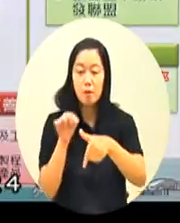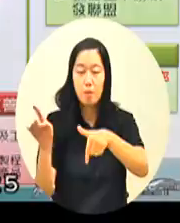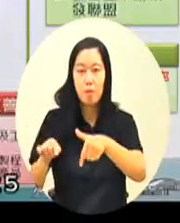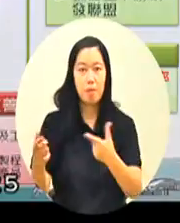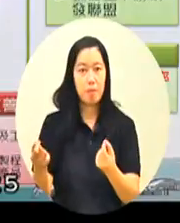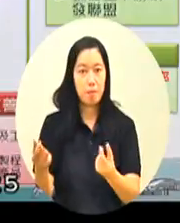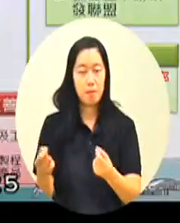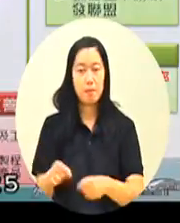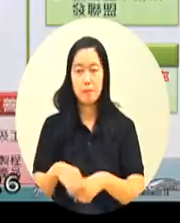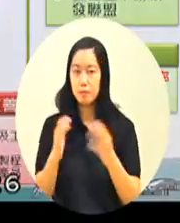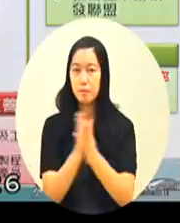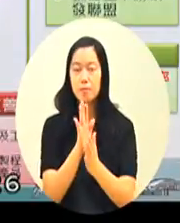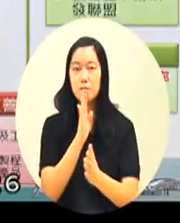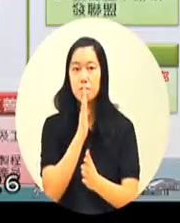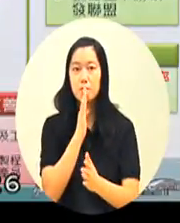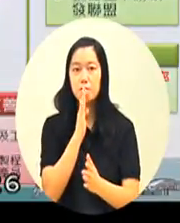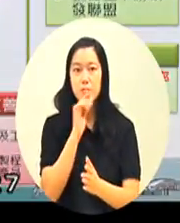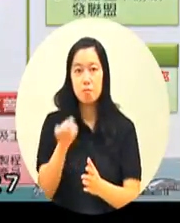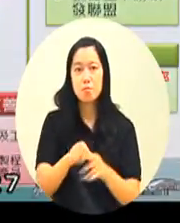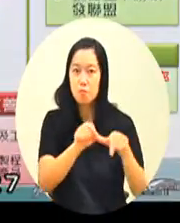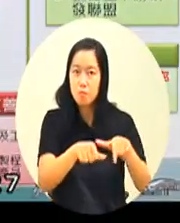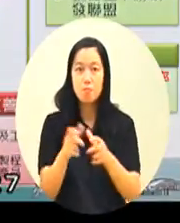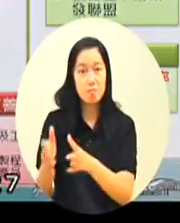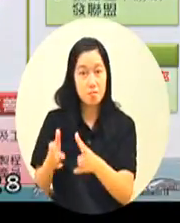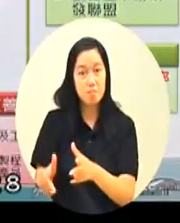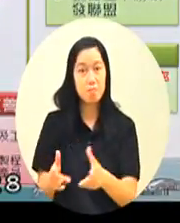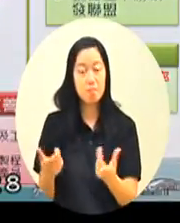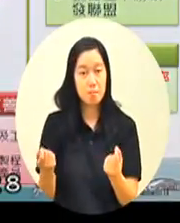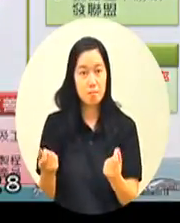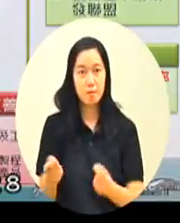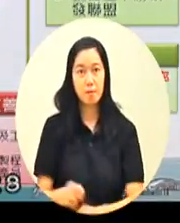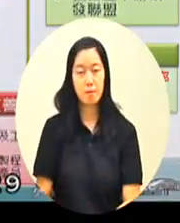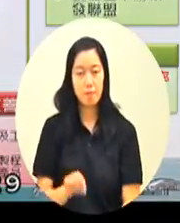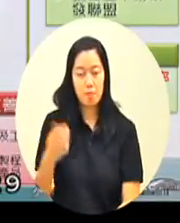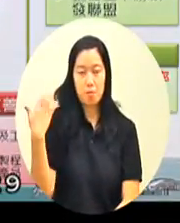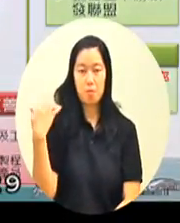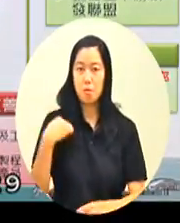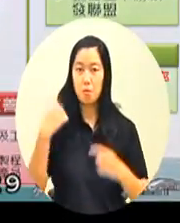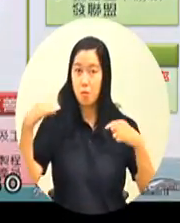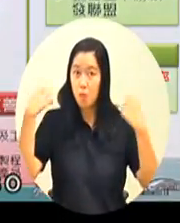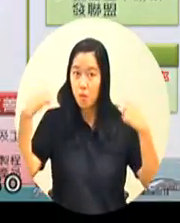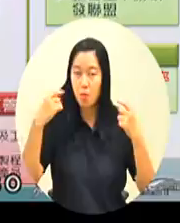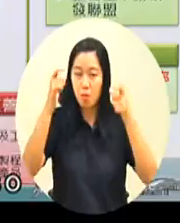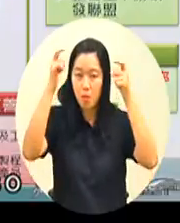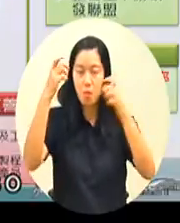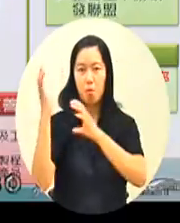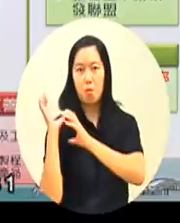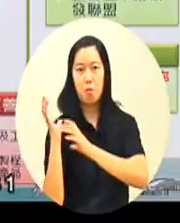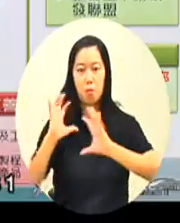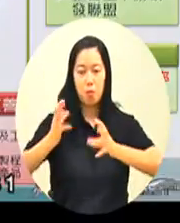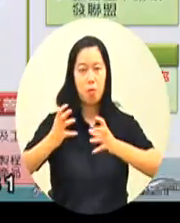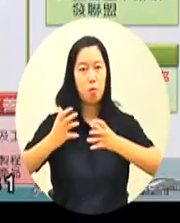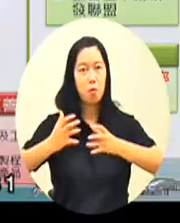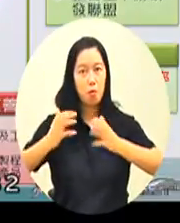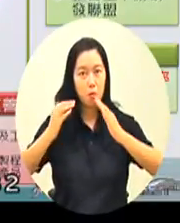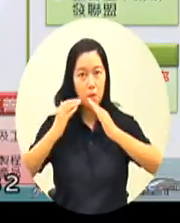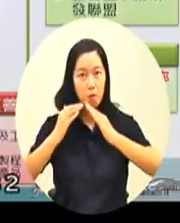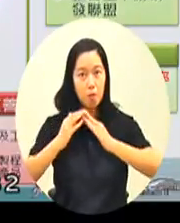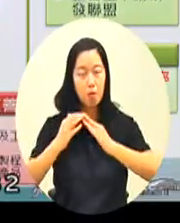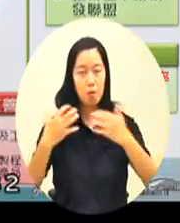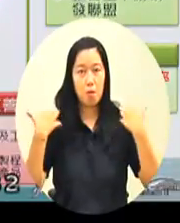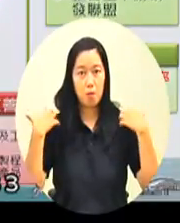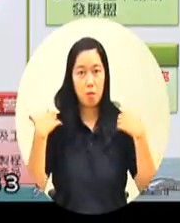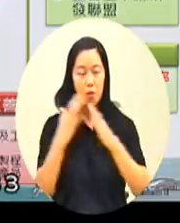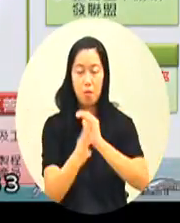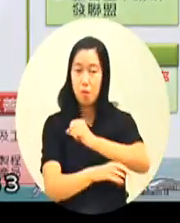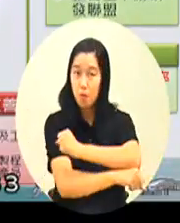都是这样子的一个产业。那在过去事实上我们常常在讲，就是高雄负担的这个国家发展经济发展的基础产